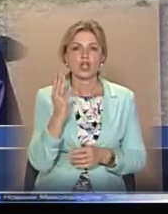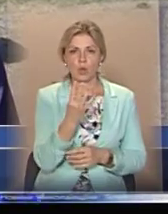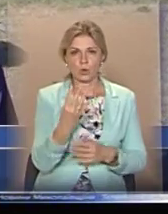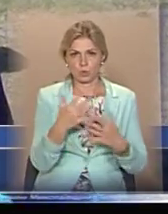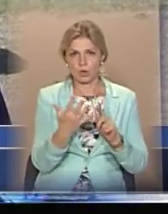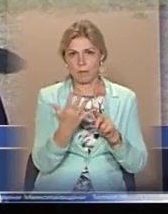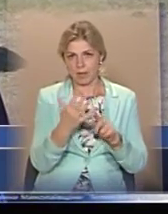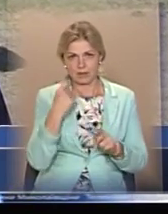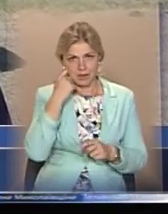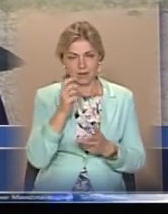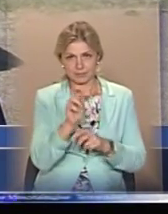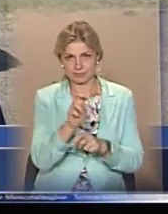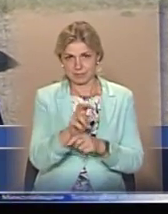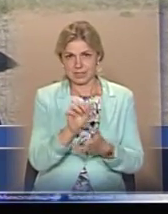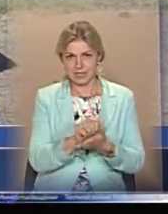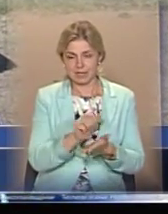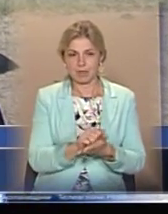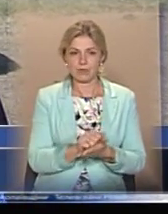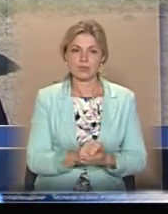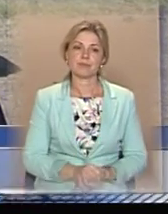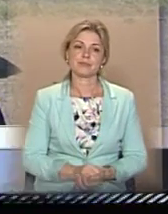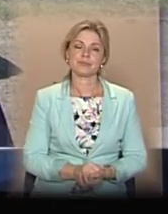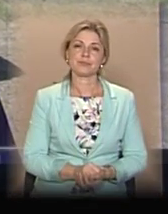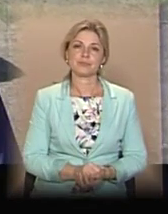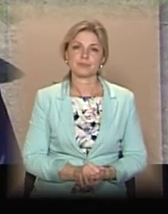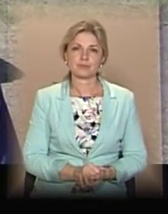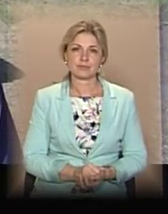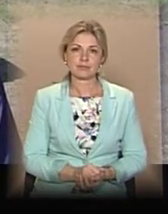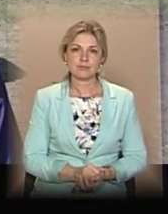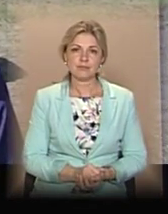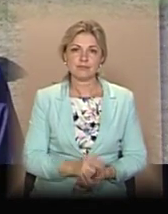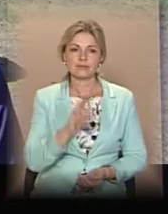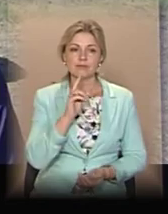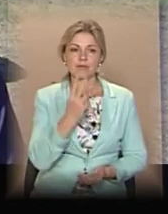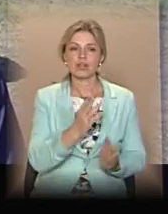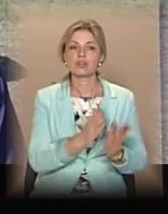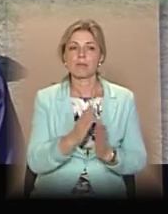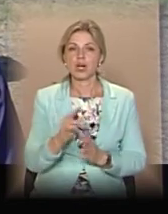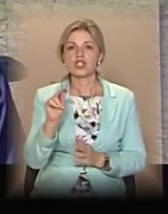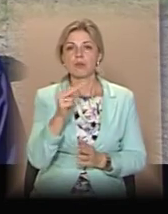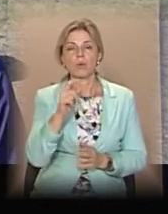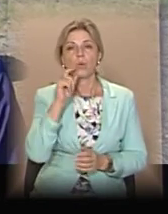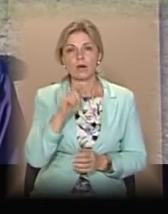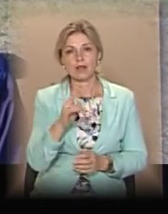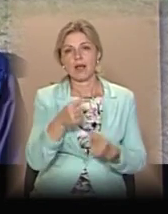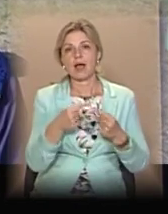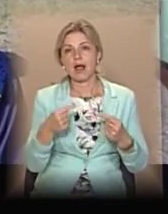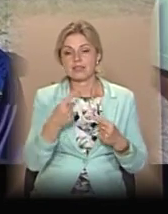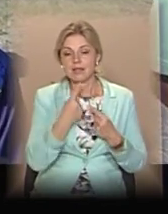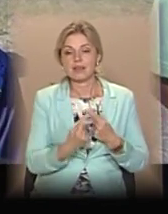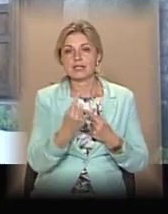5-й. Какие результаты? Ну, 2 года подряд чемпіонка України на різних